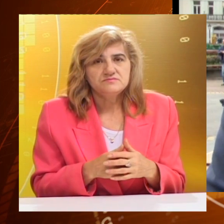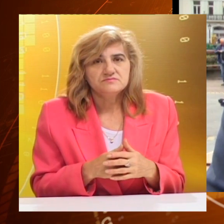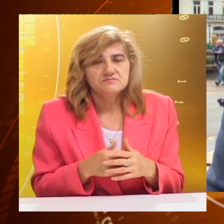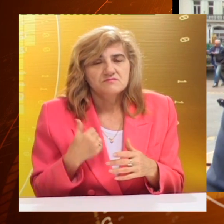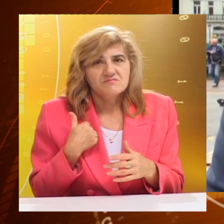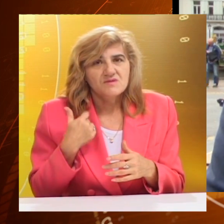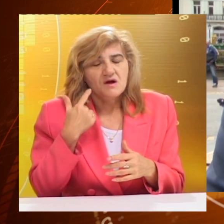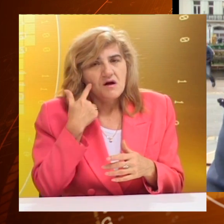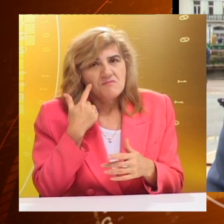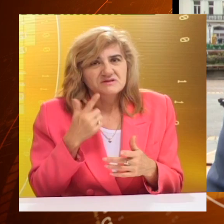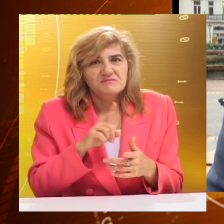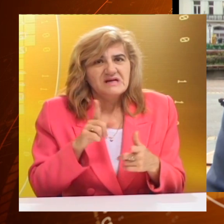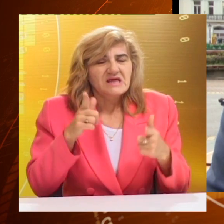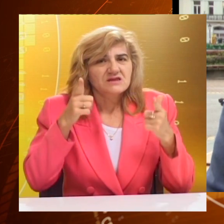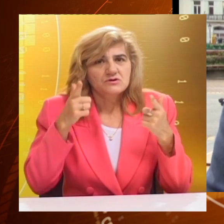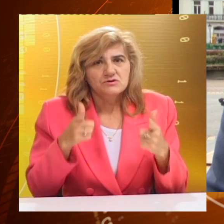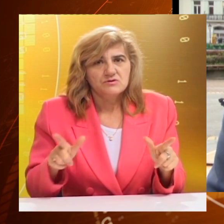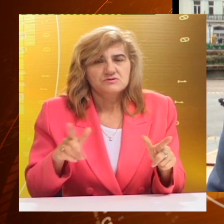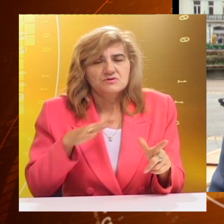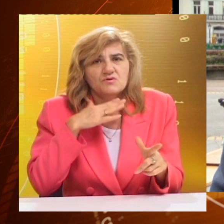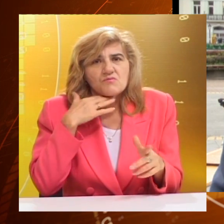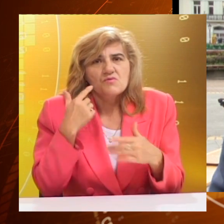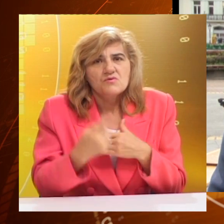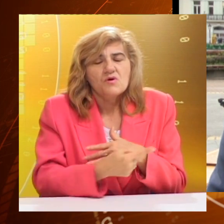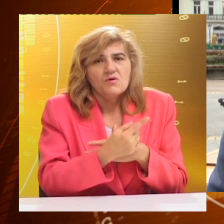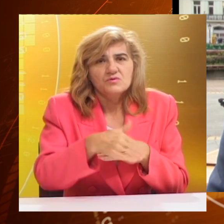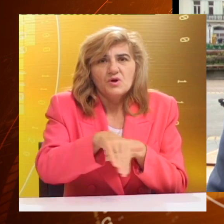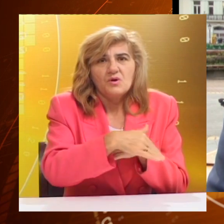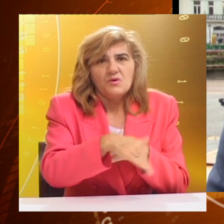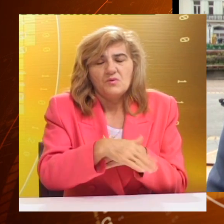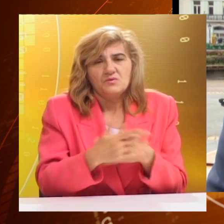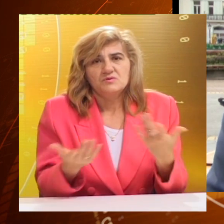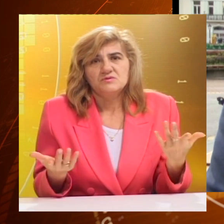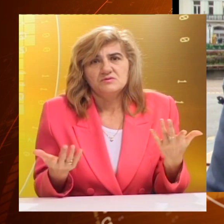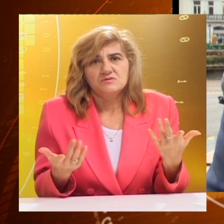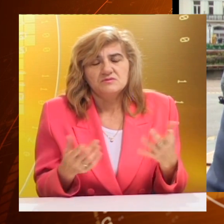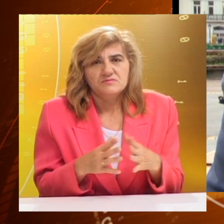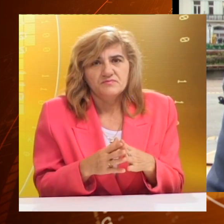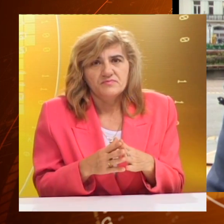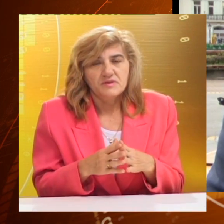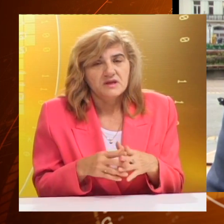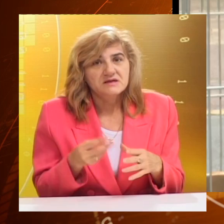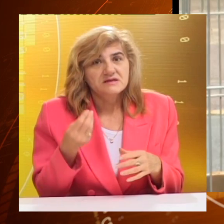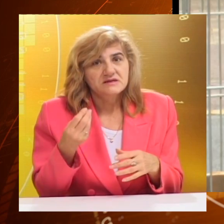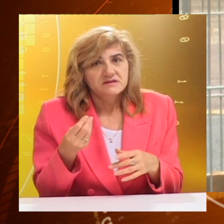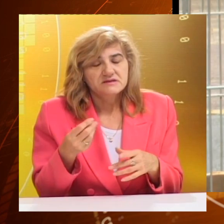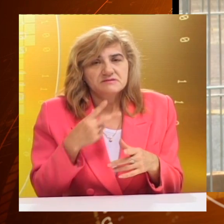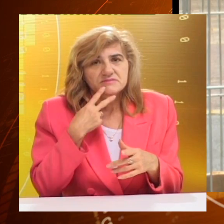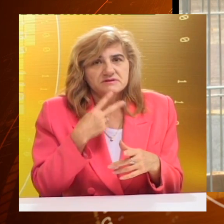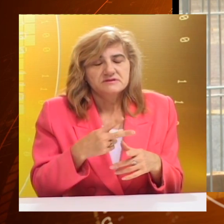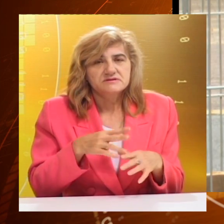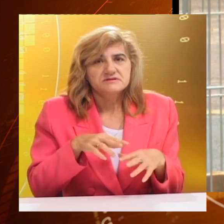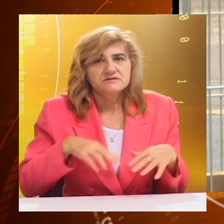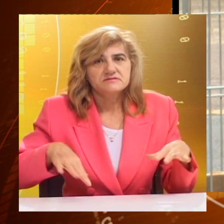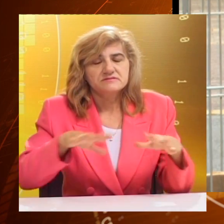naravno ja mislim da ne bi trebalo dozvoliti da bude toliko lutajućih psa, onda ne bi trebalo ni više azila. Iz